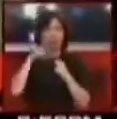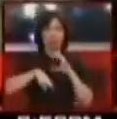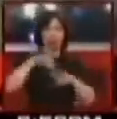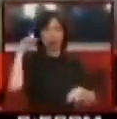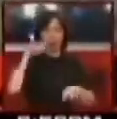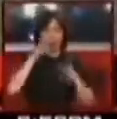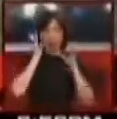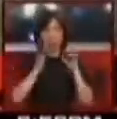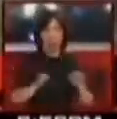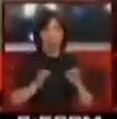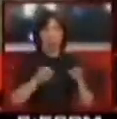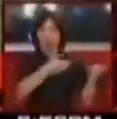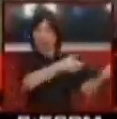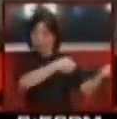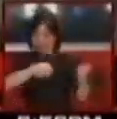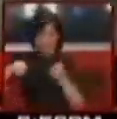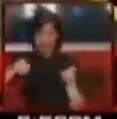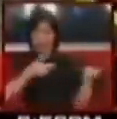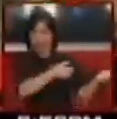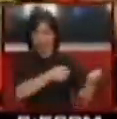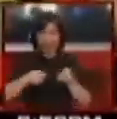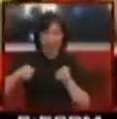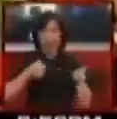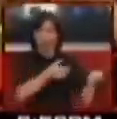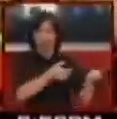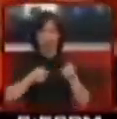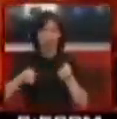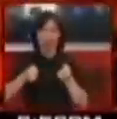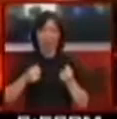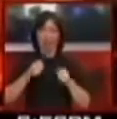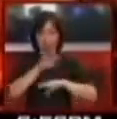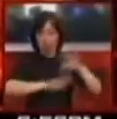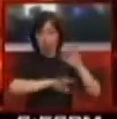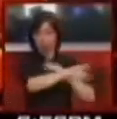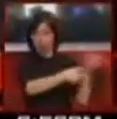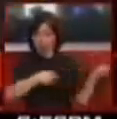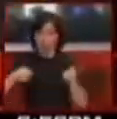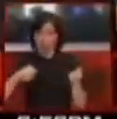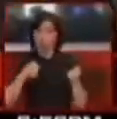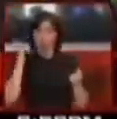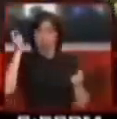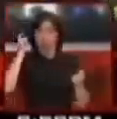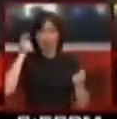na kaming manong-manong hatakin ng balsa para mailabas sa masikip na eskinita.